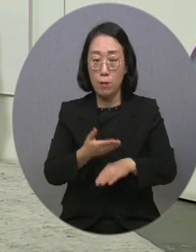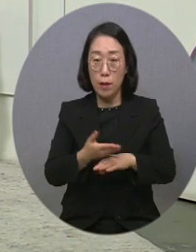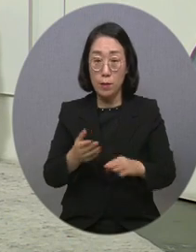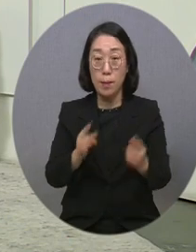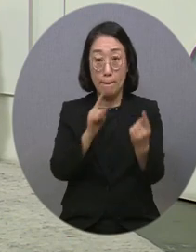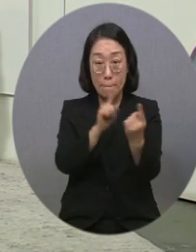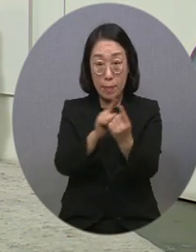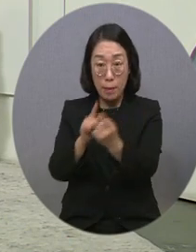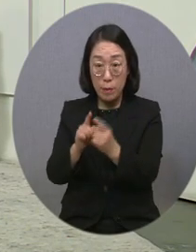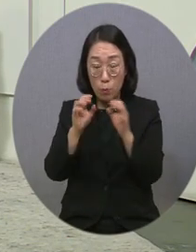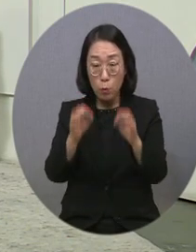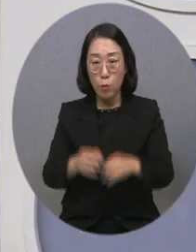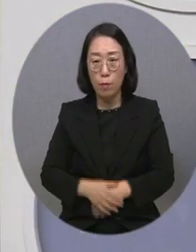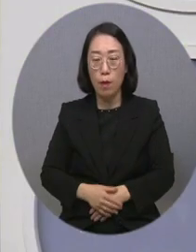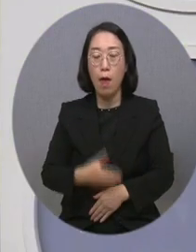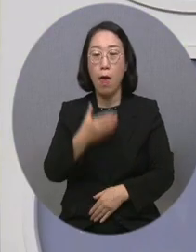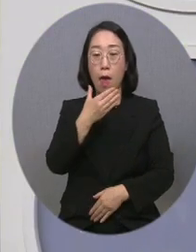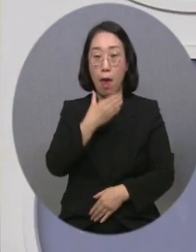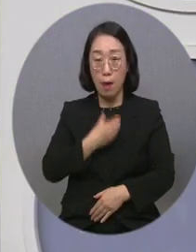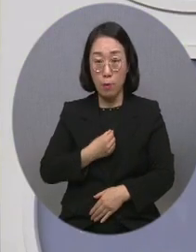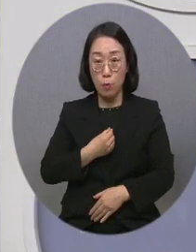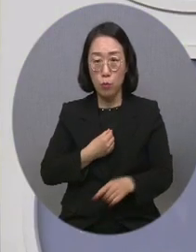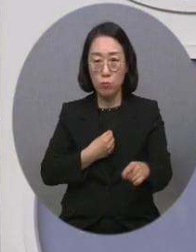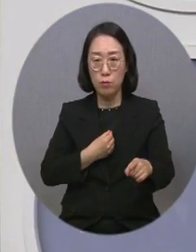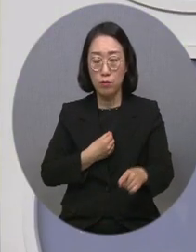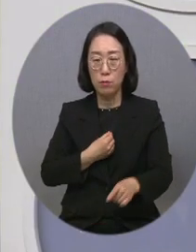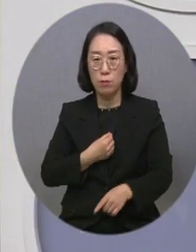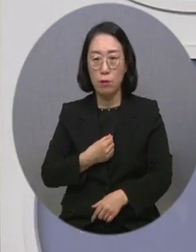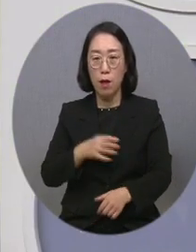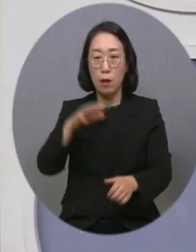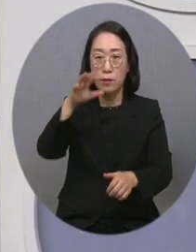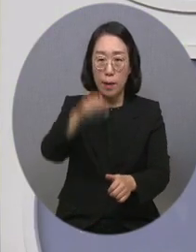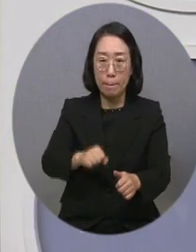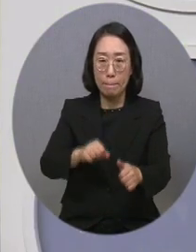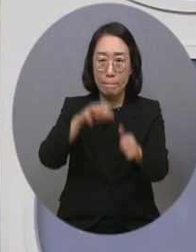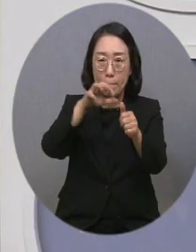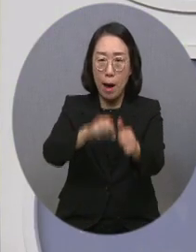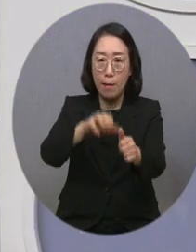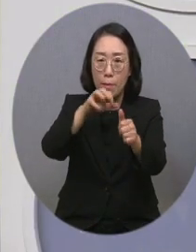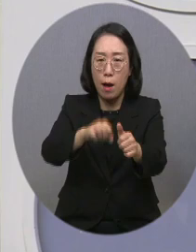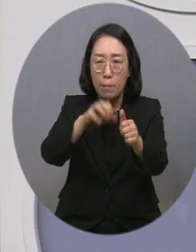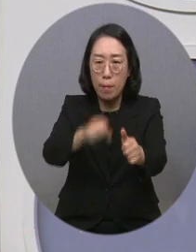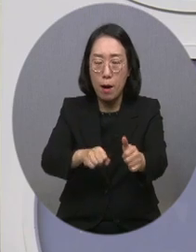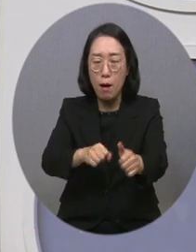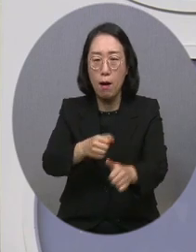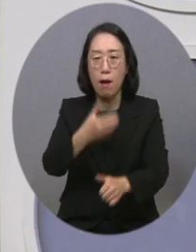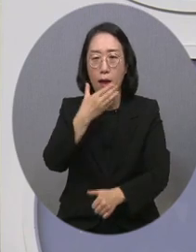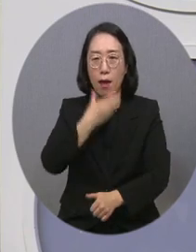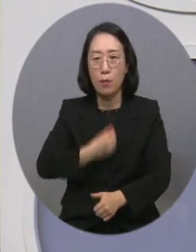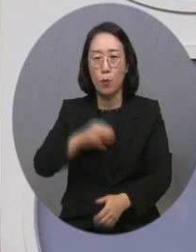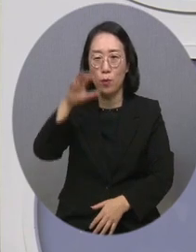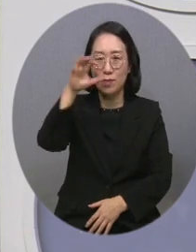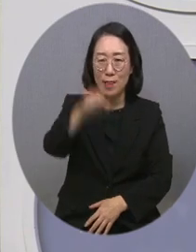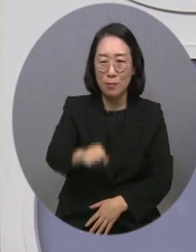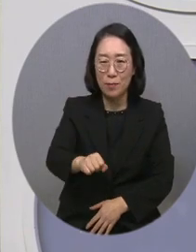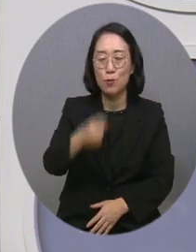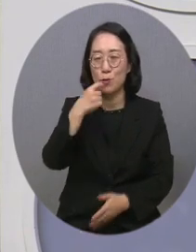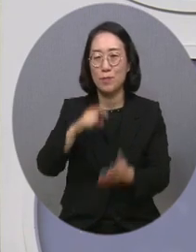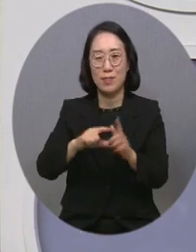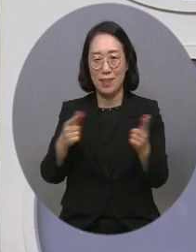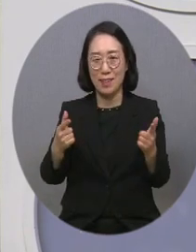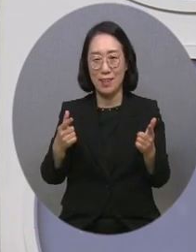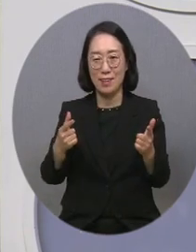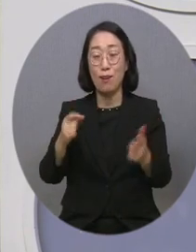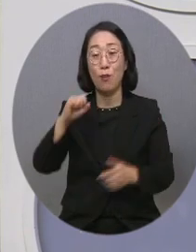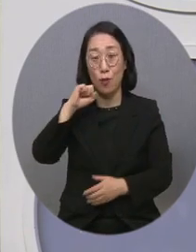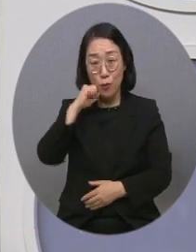만나봤을 때 그 행복은 내가 잡으려고 가면은 더 많이 도망을 가는 것으로 저는 알고 있습니다. 그러면 어떻게 하면 행복을 잡을